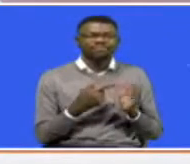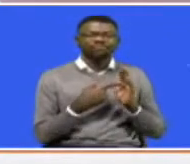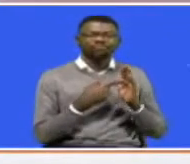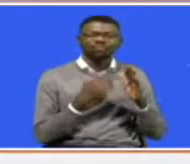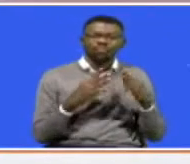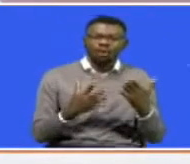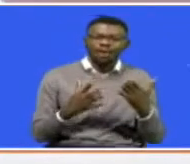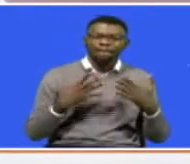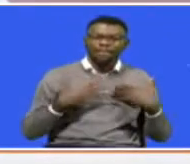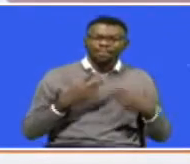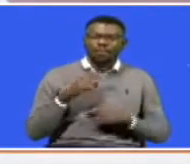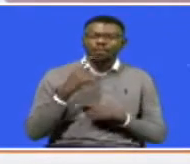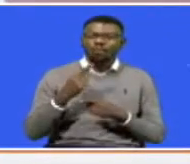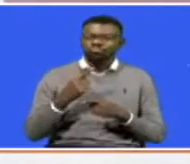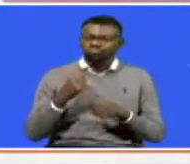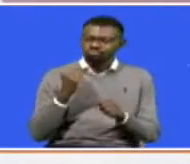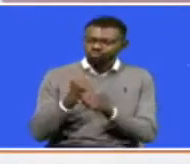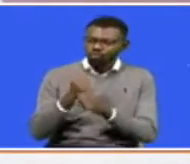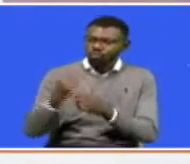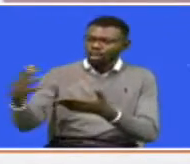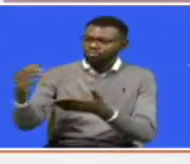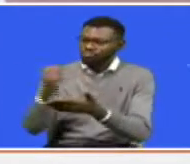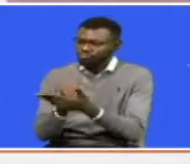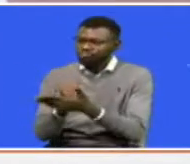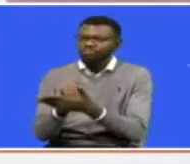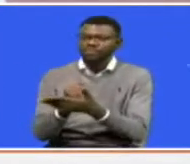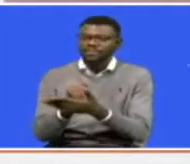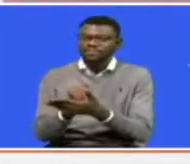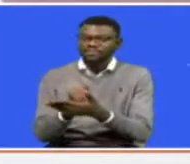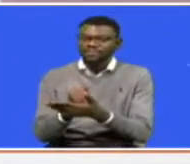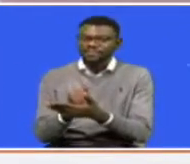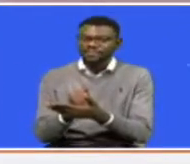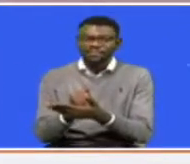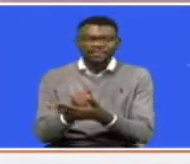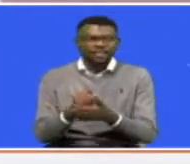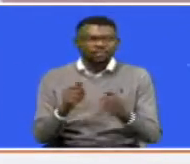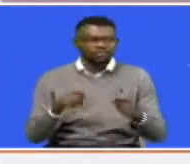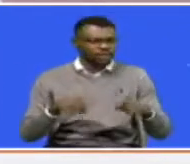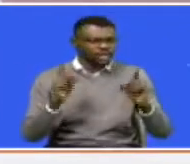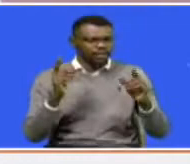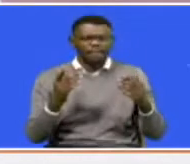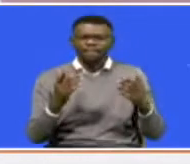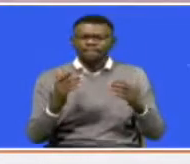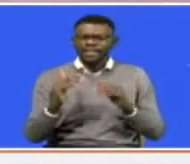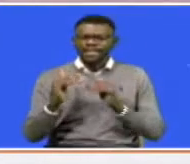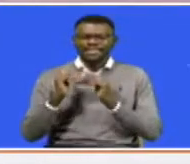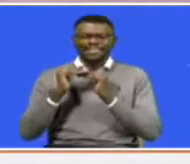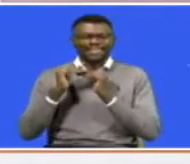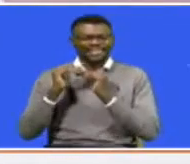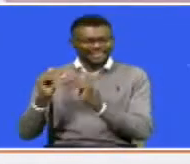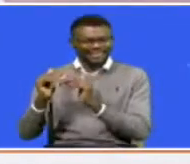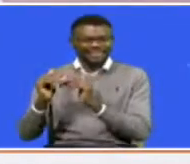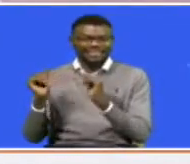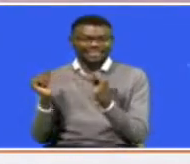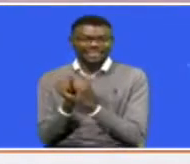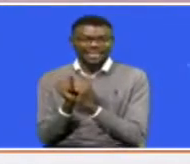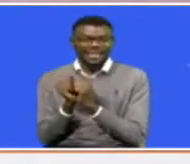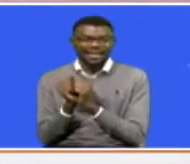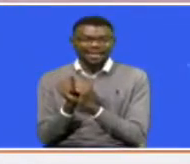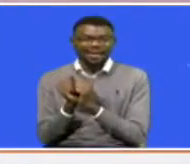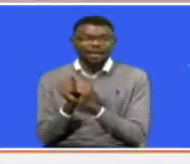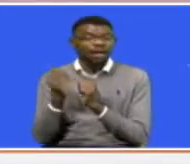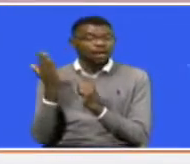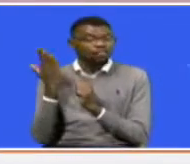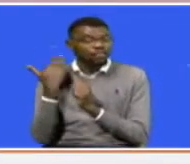wanaweza kuteuliwa katika majimbo hawatakikani wawe zaidi ya watu 10. Tumewahi kwenda